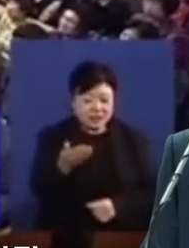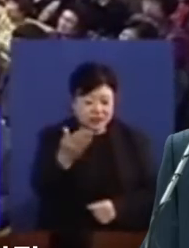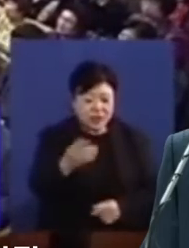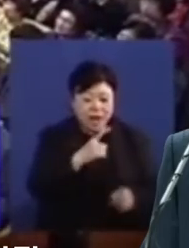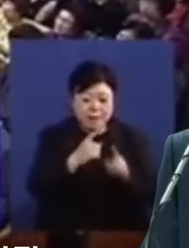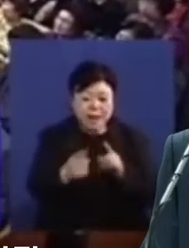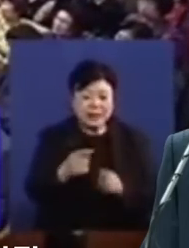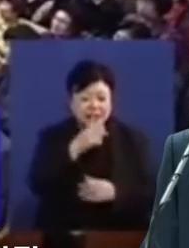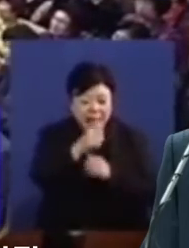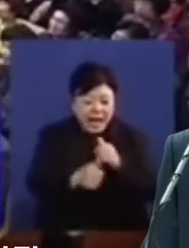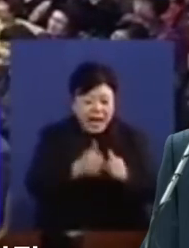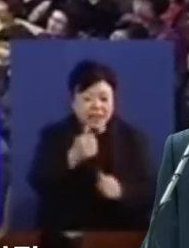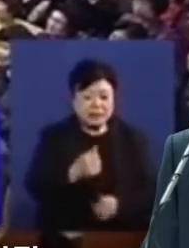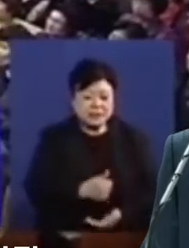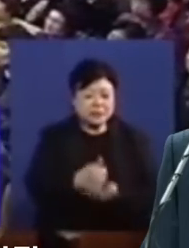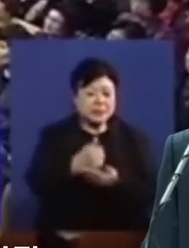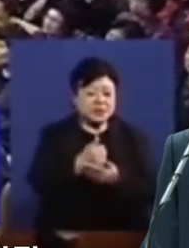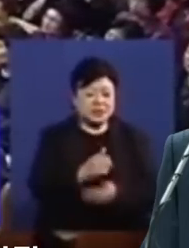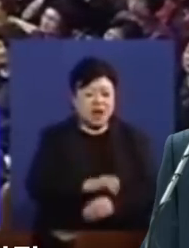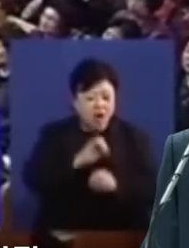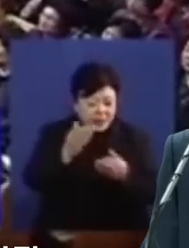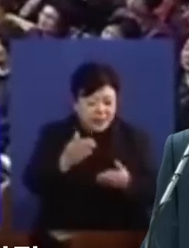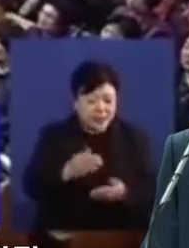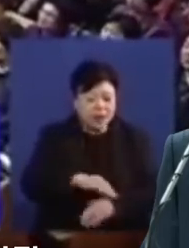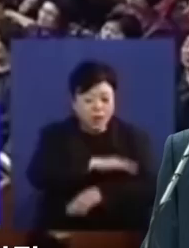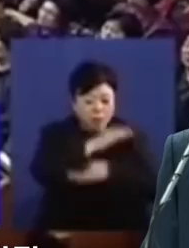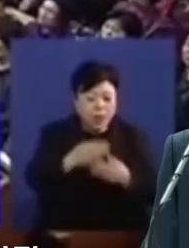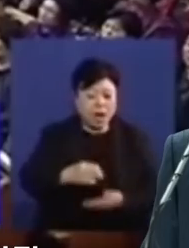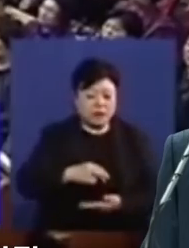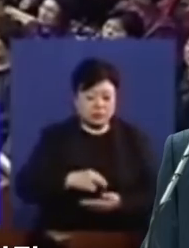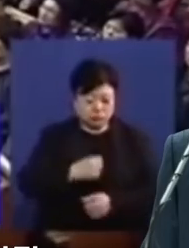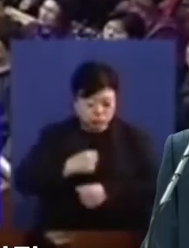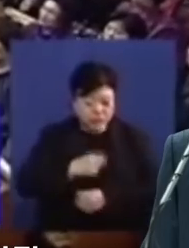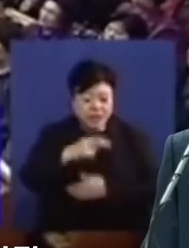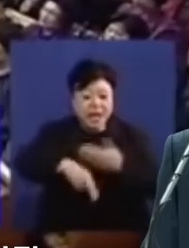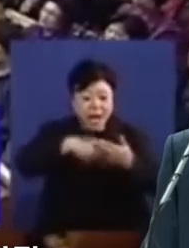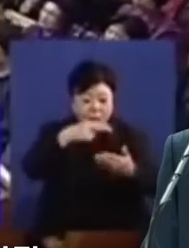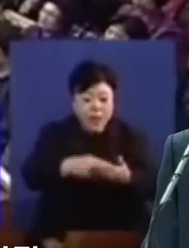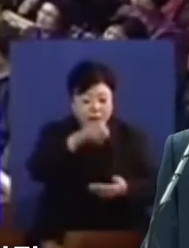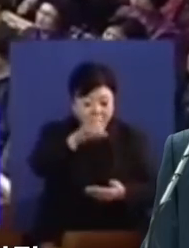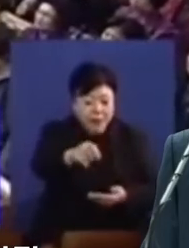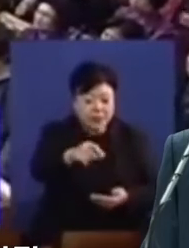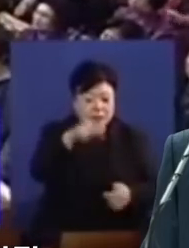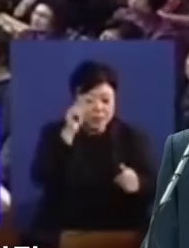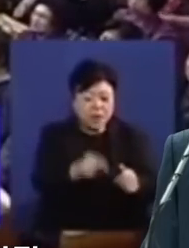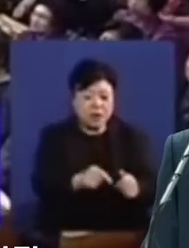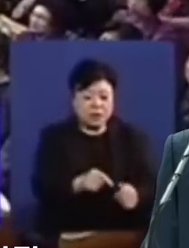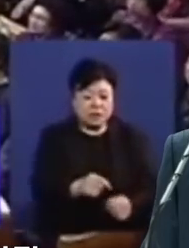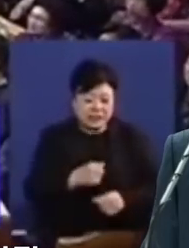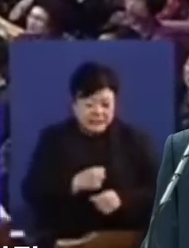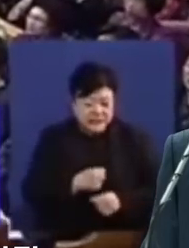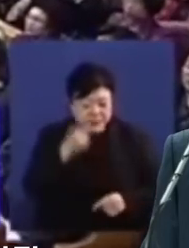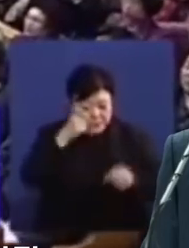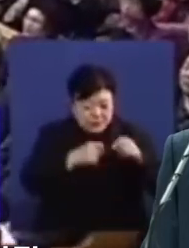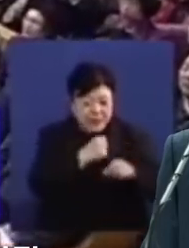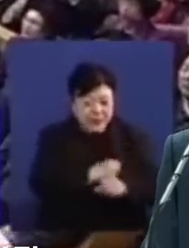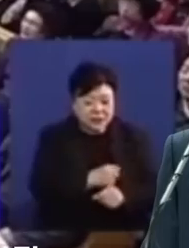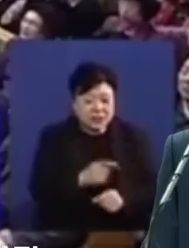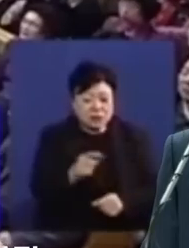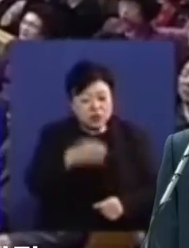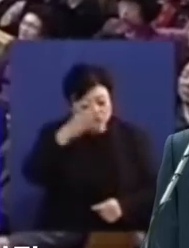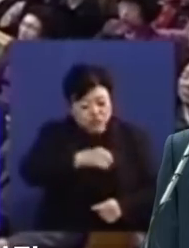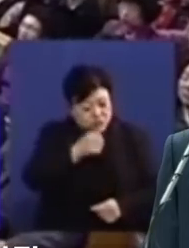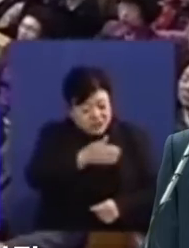이는 너희가 말하기를 하나님을 섬기는 것이 헛되니 만군의 야훼 앞에서 그 명령을 지키며 슬프게 행하는